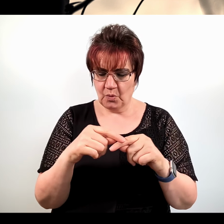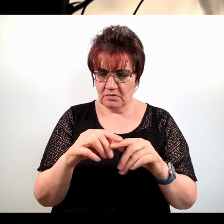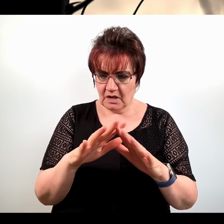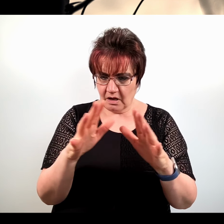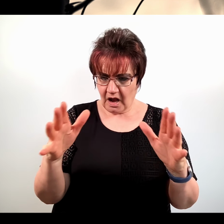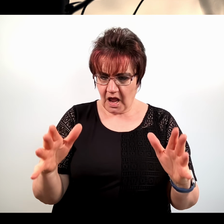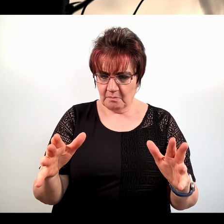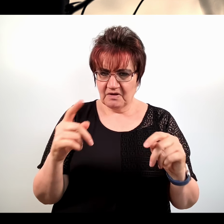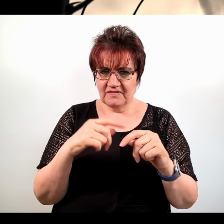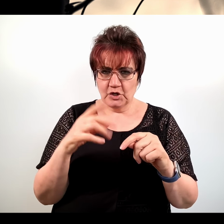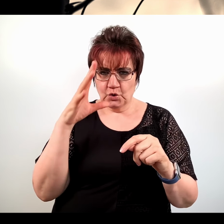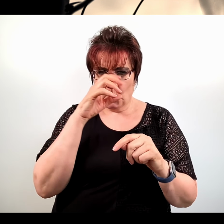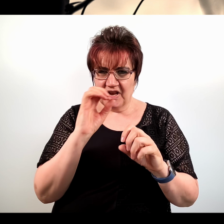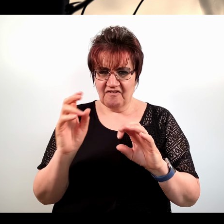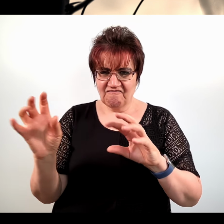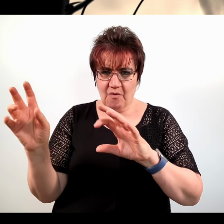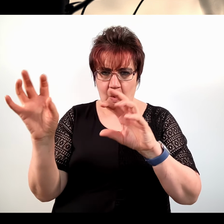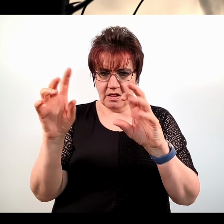das Grab.